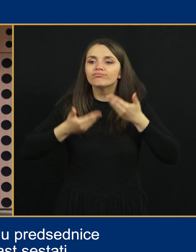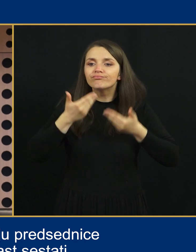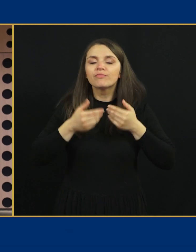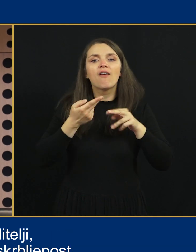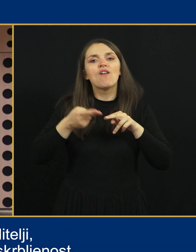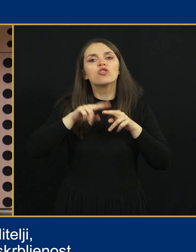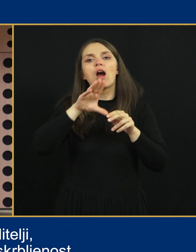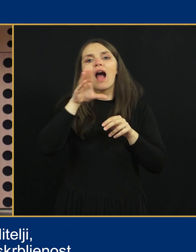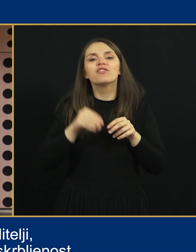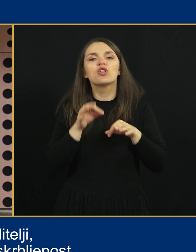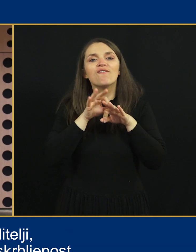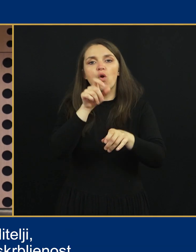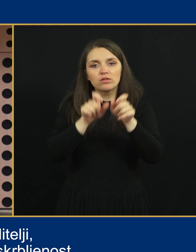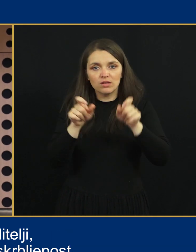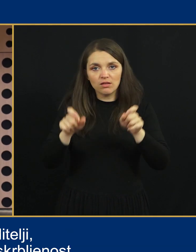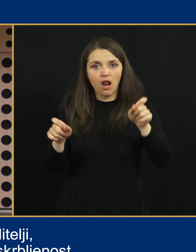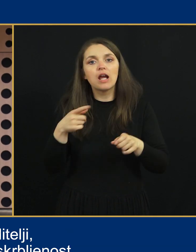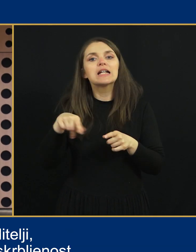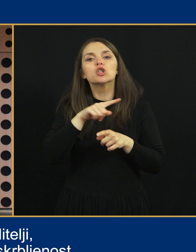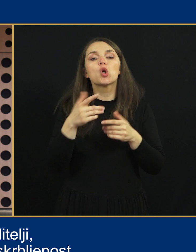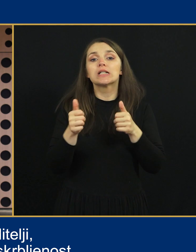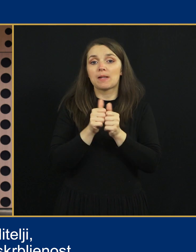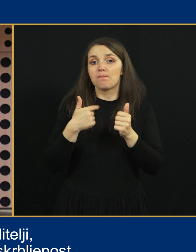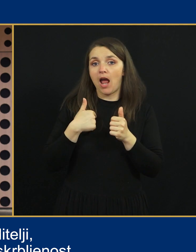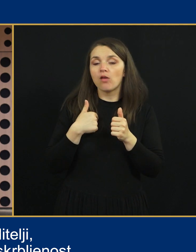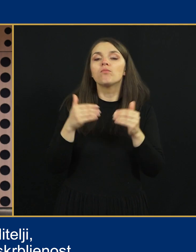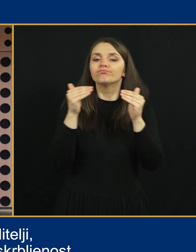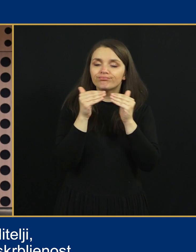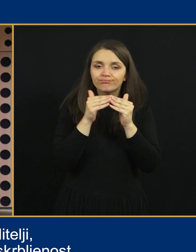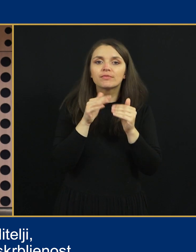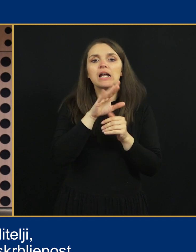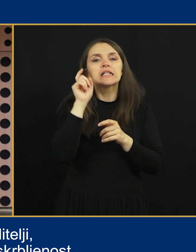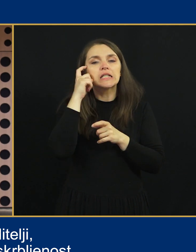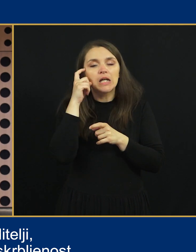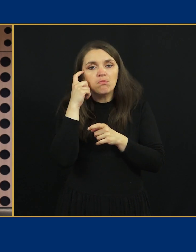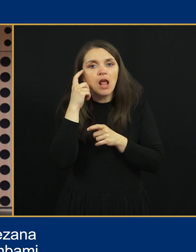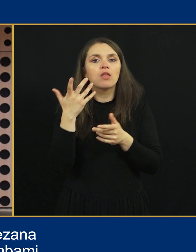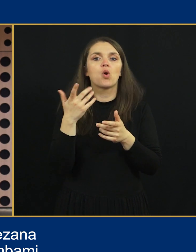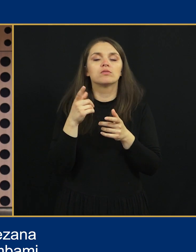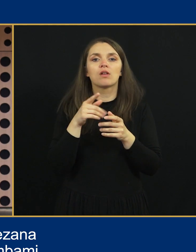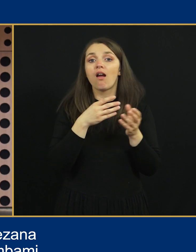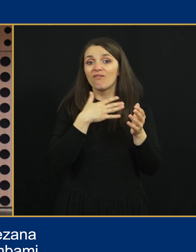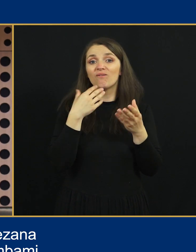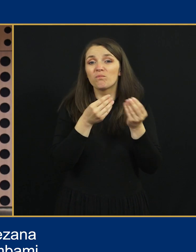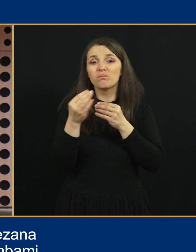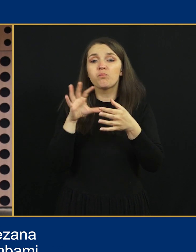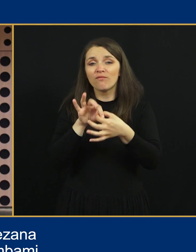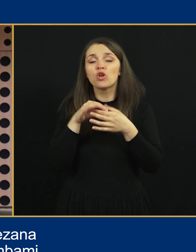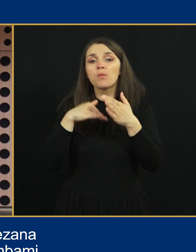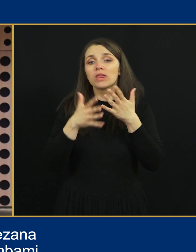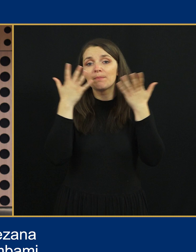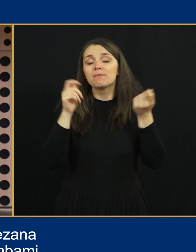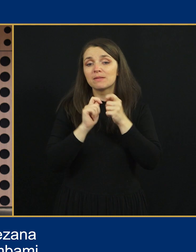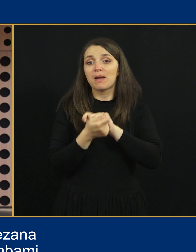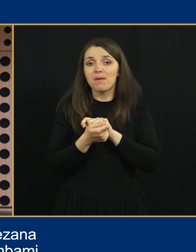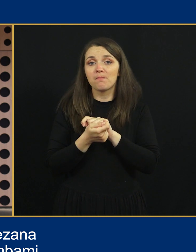sestati se z več afriškimi voditelji, ki so z mano delili svojo zaskrbljenost, ki je v veliki meri povezana s